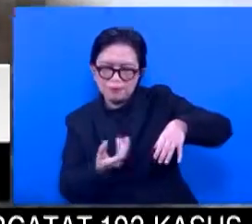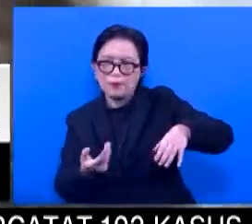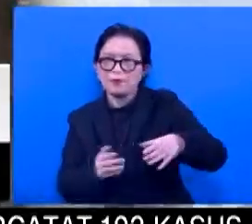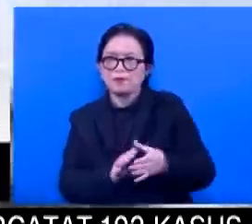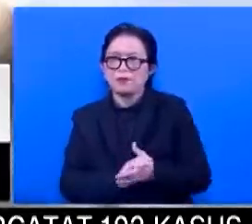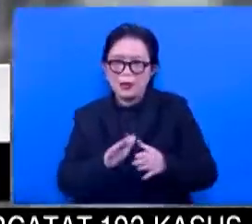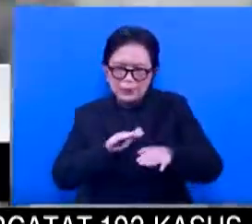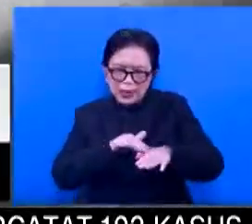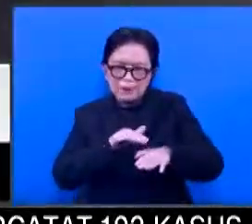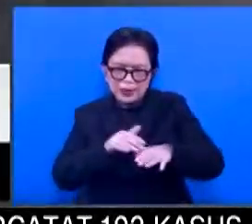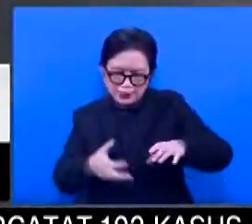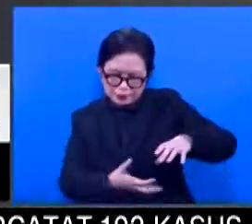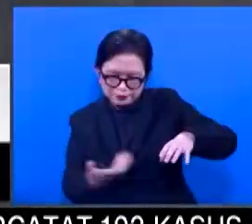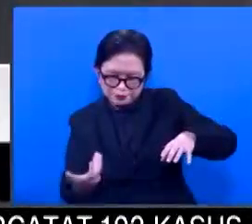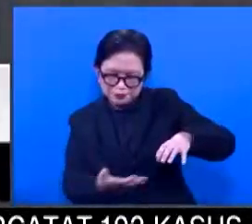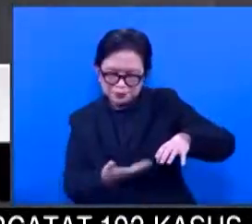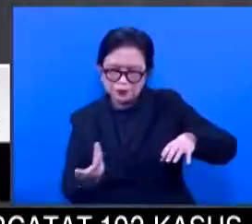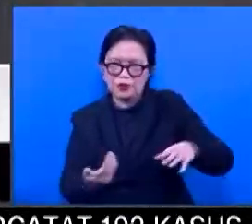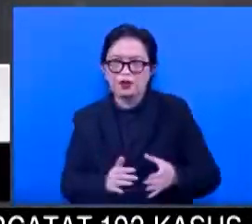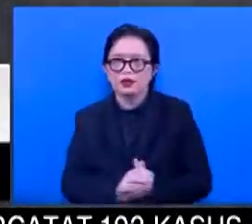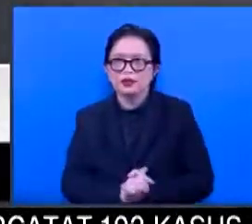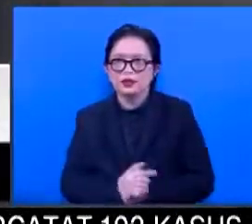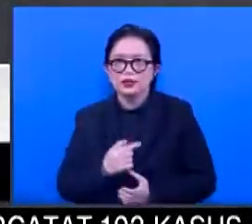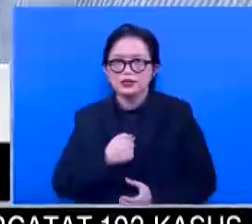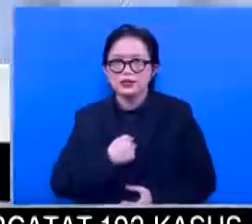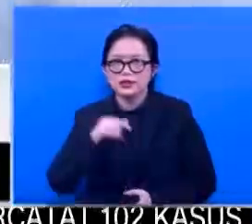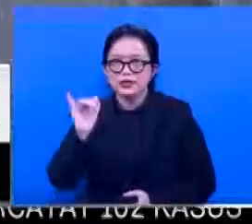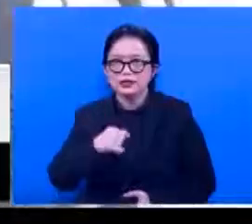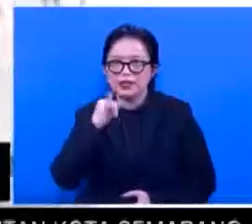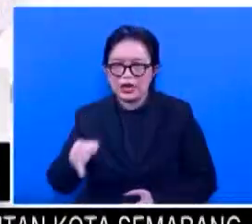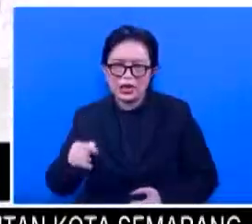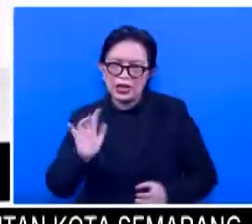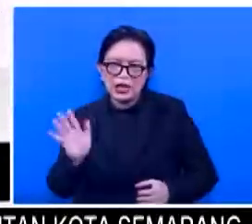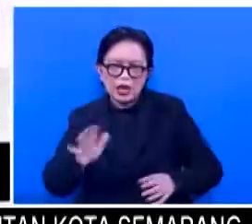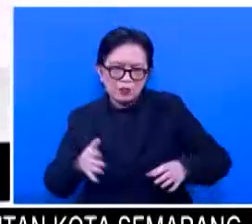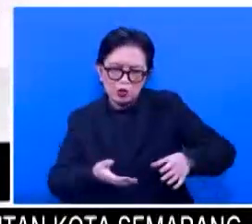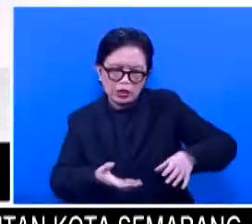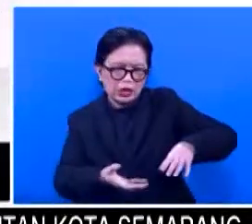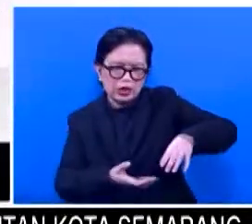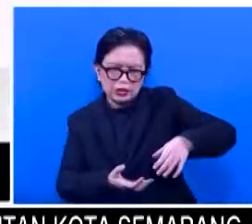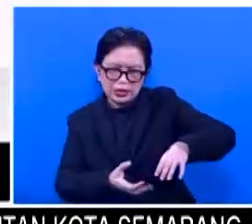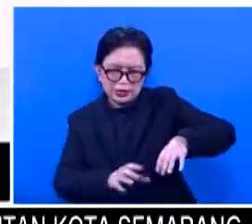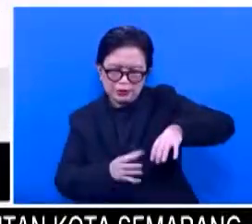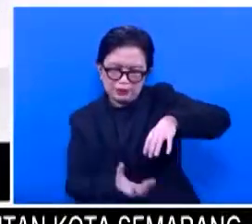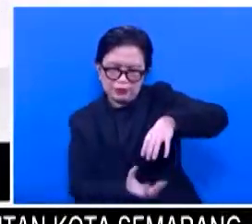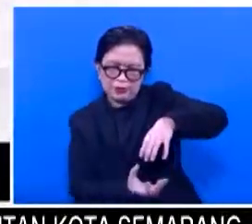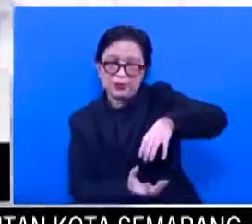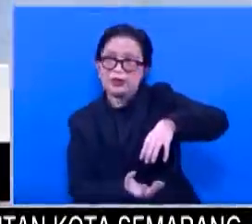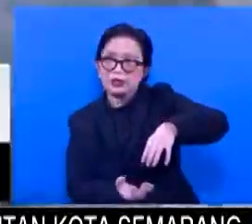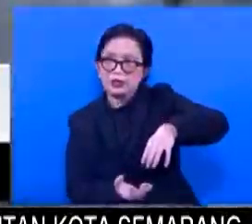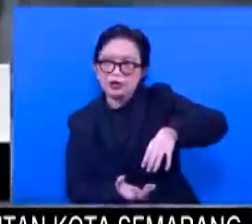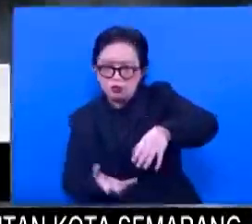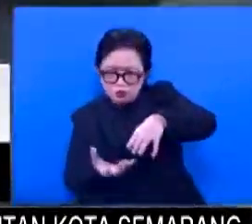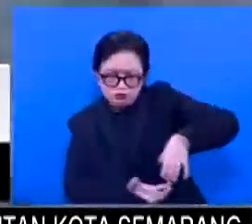Yang penting barang. Wah, saya salah nih. Karena terlalu kuat mengayak, yang seharusnya berbentuk besar menjadi